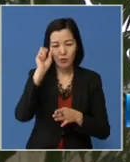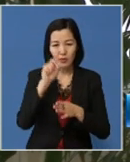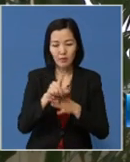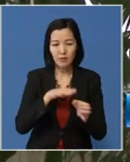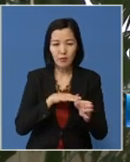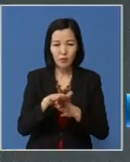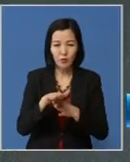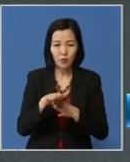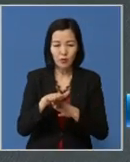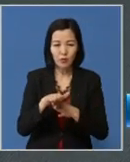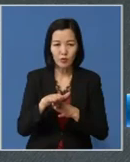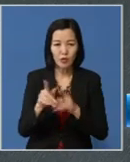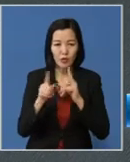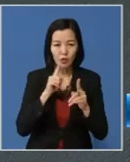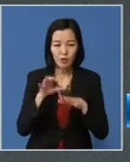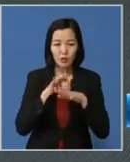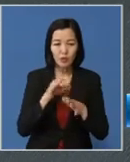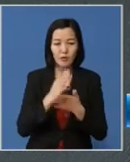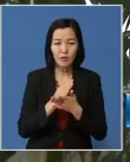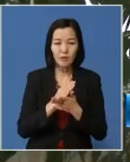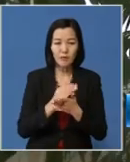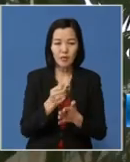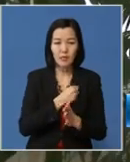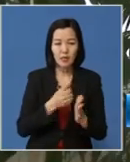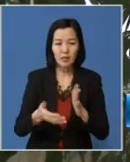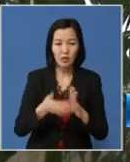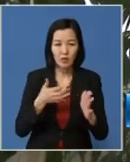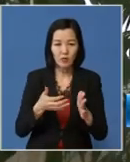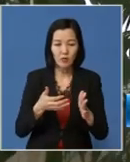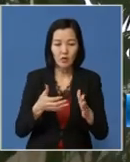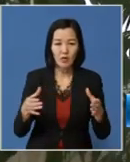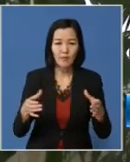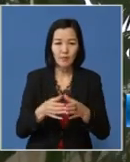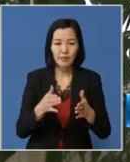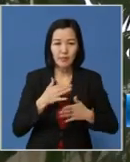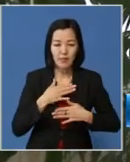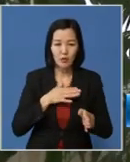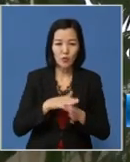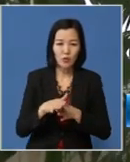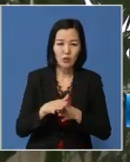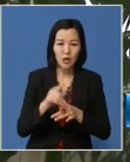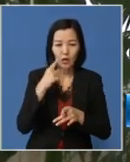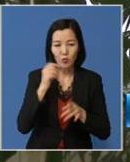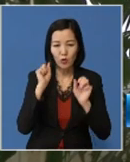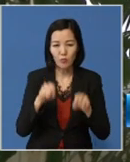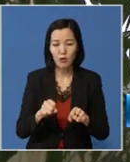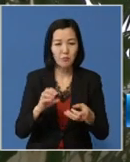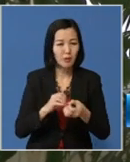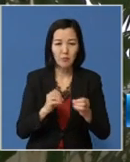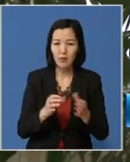орындау үшін біз осы жиынды өткізіп отырмыз. Әскерге шақыру компаниясында бізде толықта мен айтылам, ешқандай